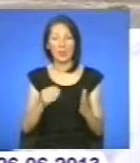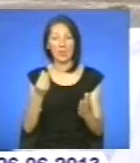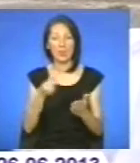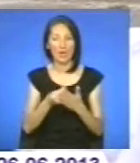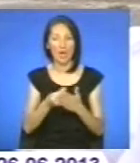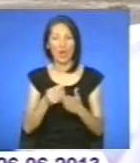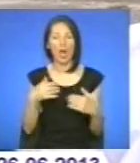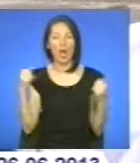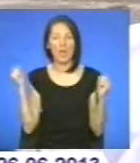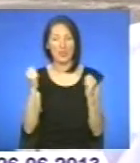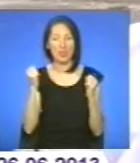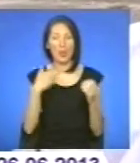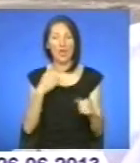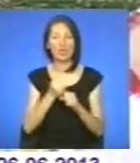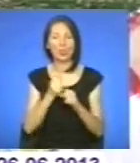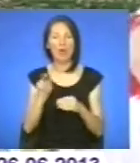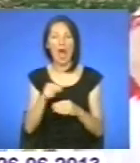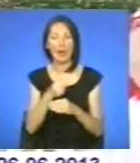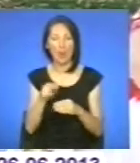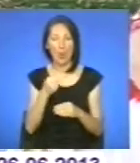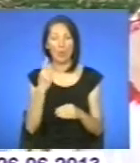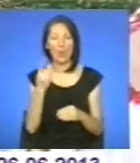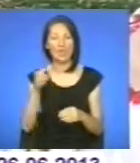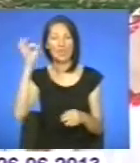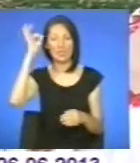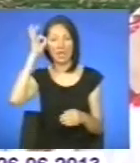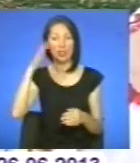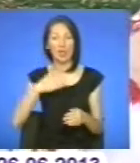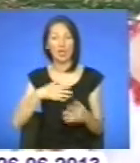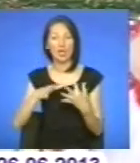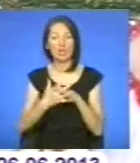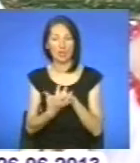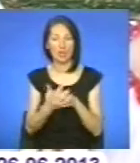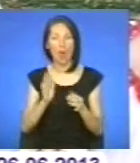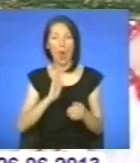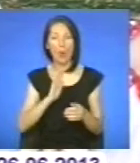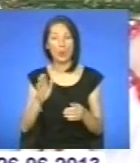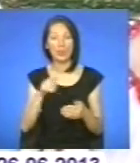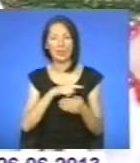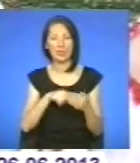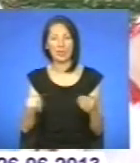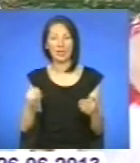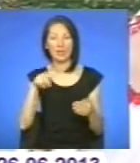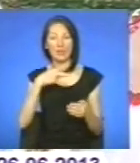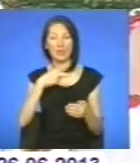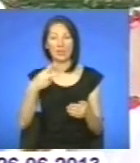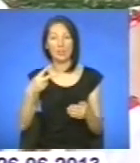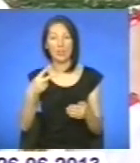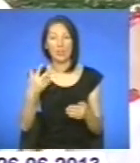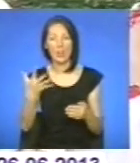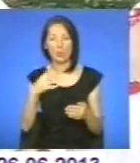матеріальної, а й фізичної, ми зробили ремонт. Перша згадка про наше село буде відзначатися в 2013